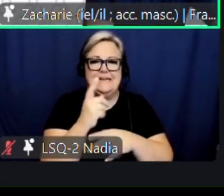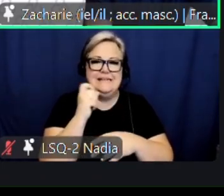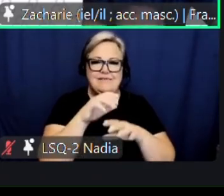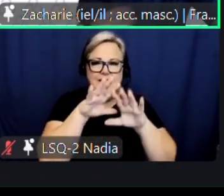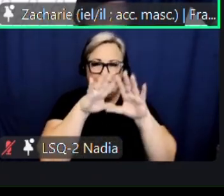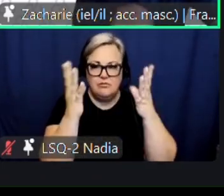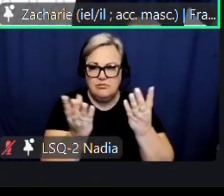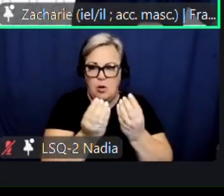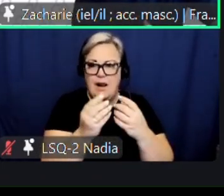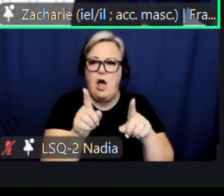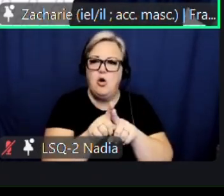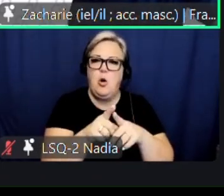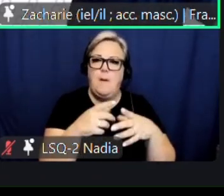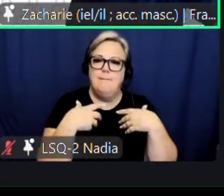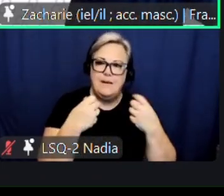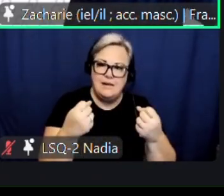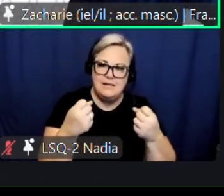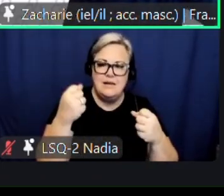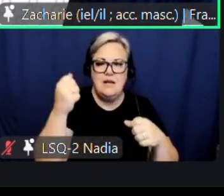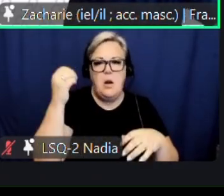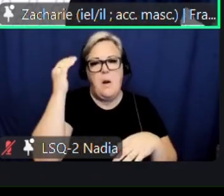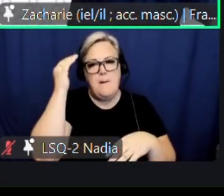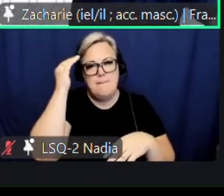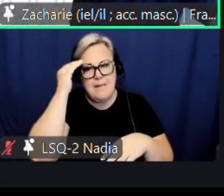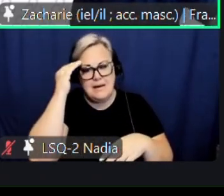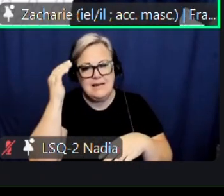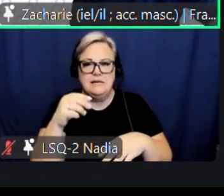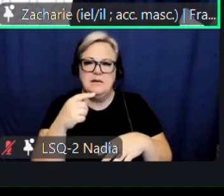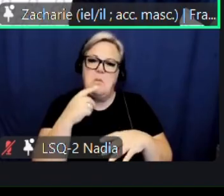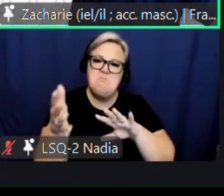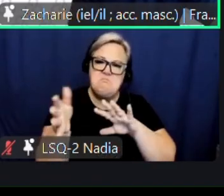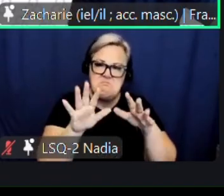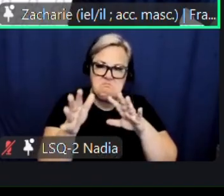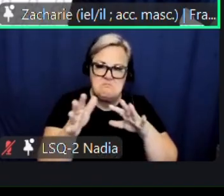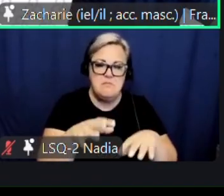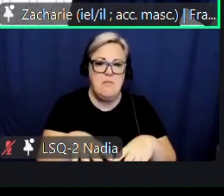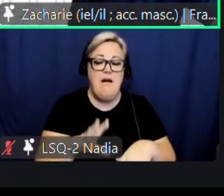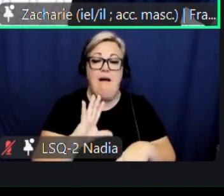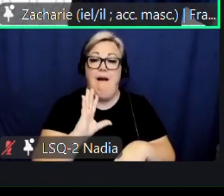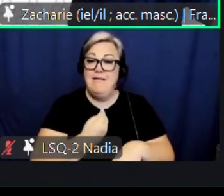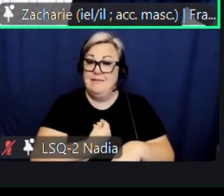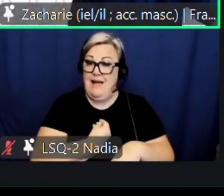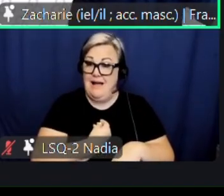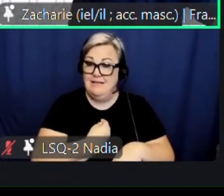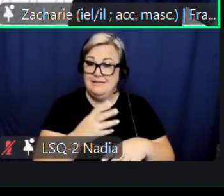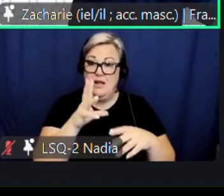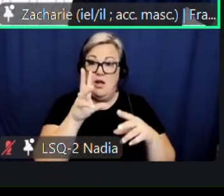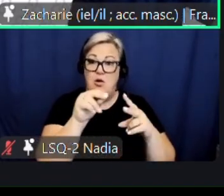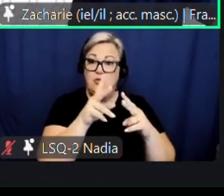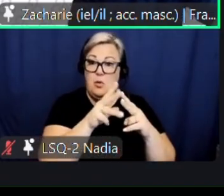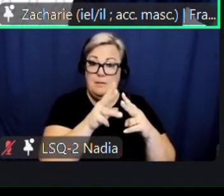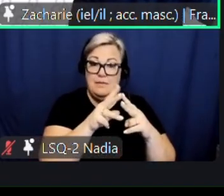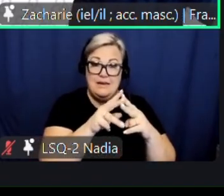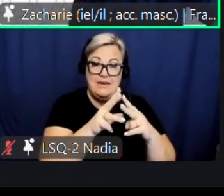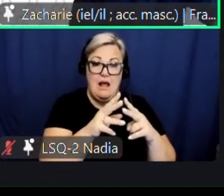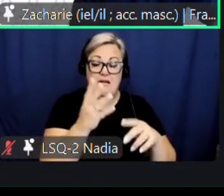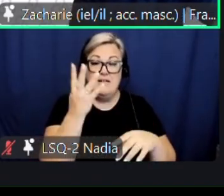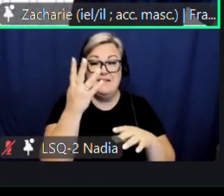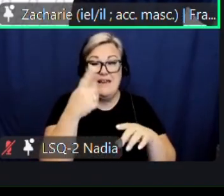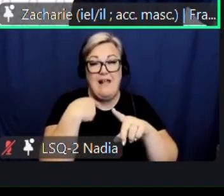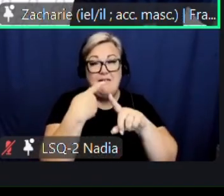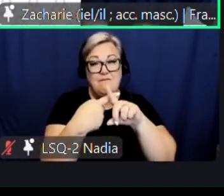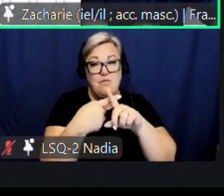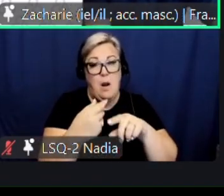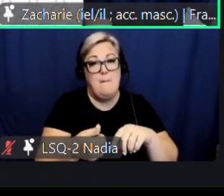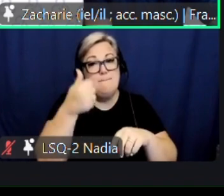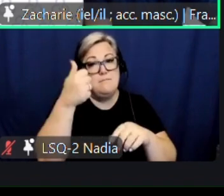santé mentale comme mauvaise ou passable. Les personnes trans et non-binaires sont aussi 4 fois plus susceptibles d'avoir des besoins